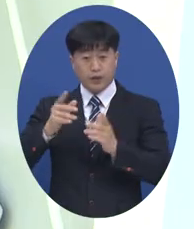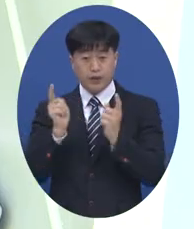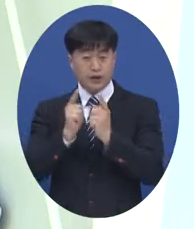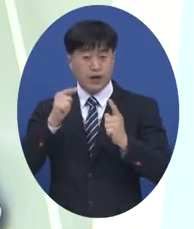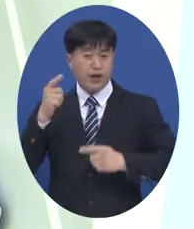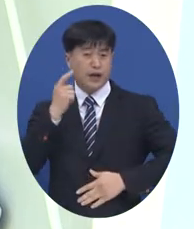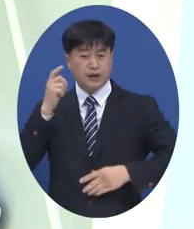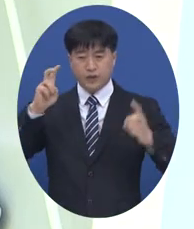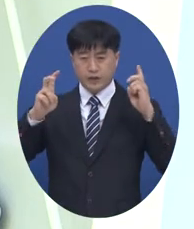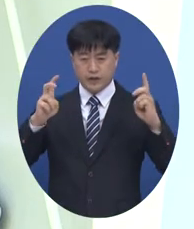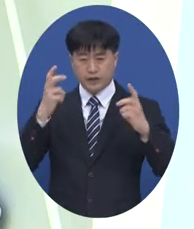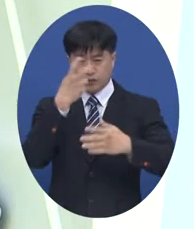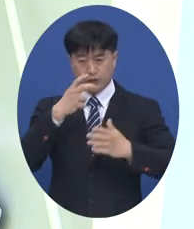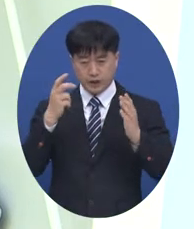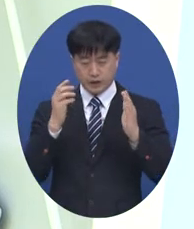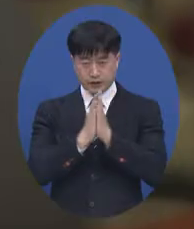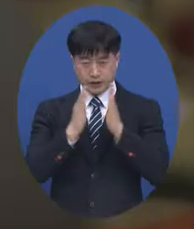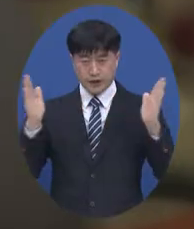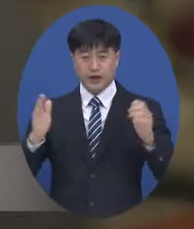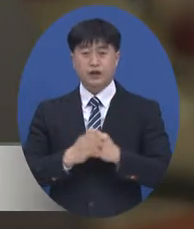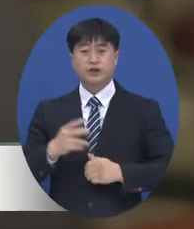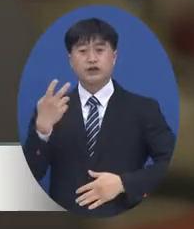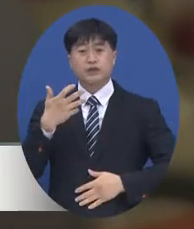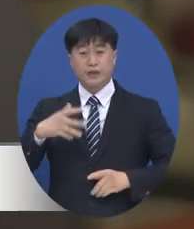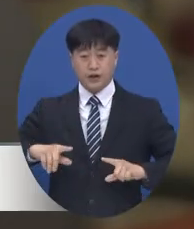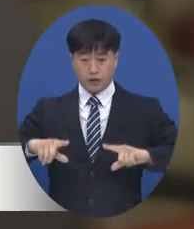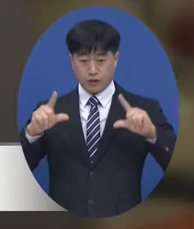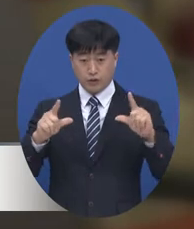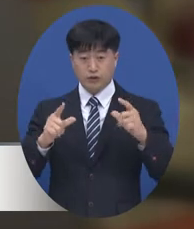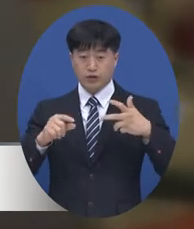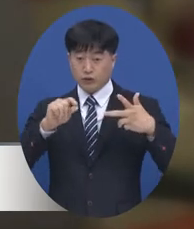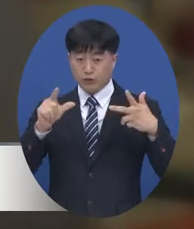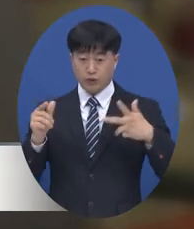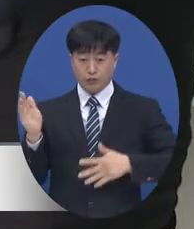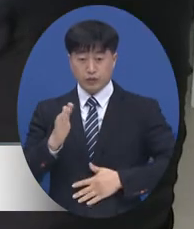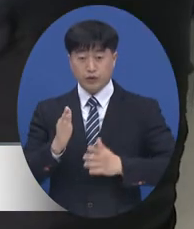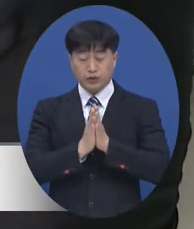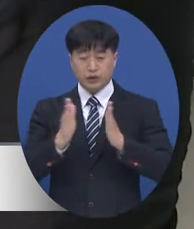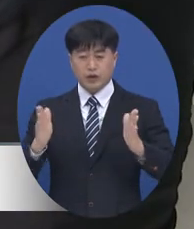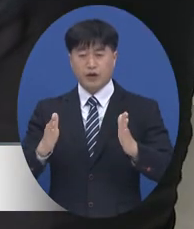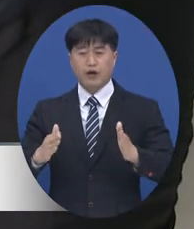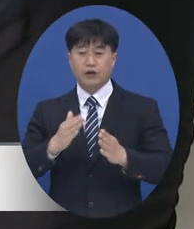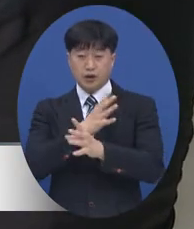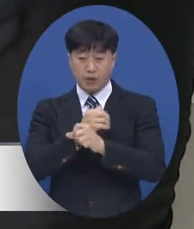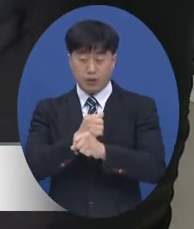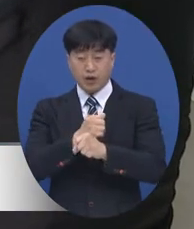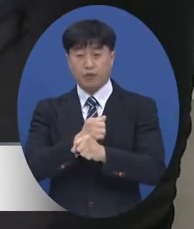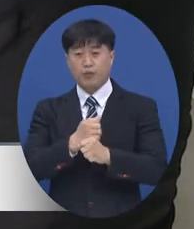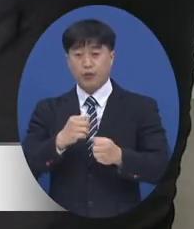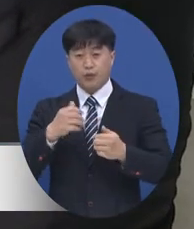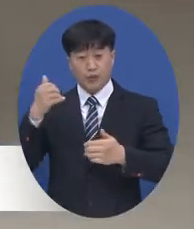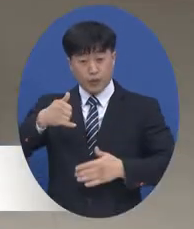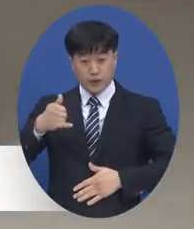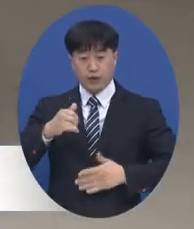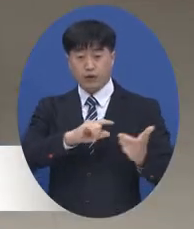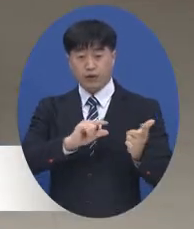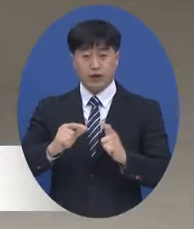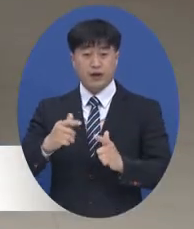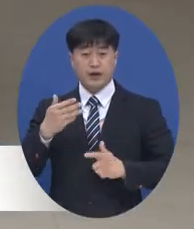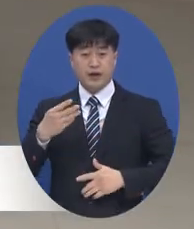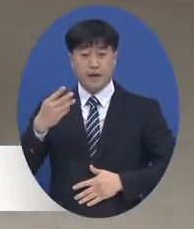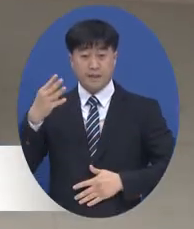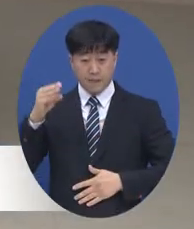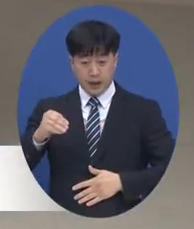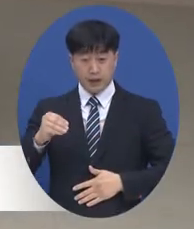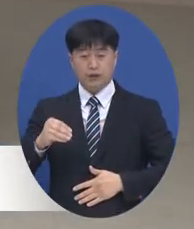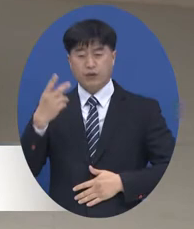회사 조사를 실시했습니다. 2018년 7월부터 이뤄진 공사와 용역, 물품 계약 3만 3천여 건을 비대면 전수 조사한